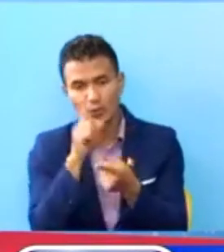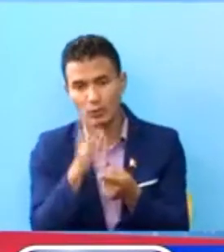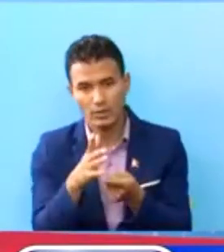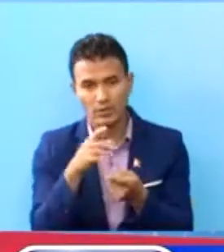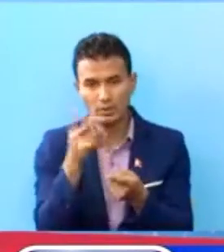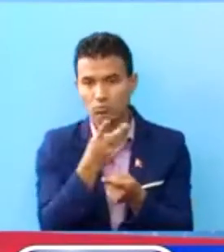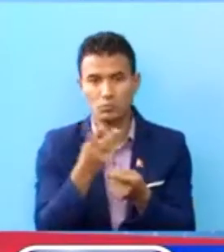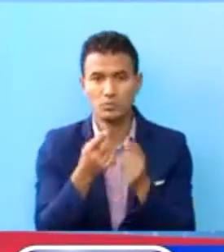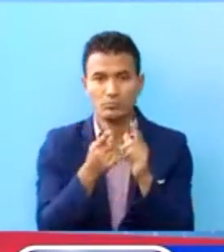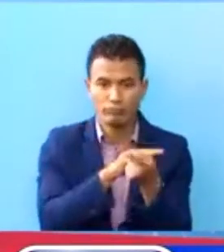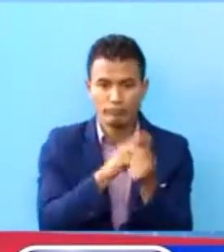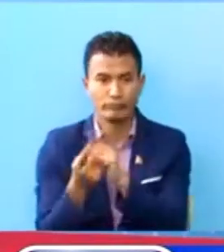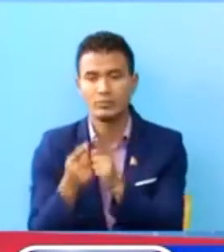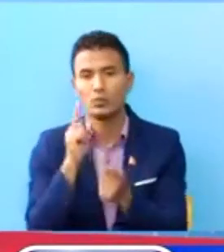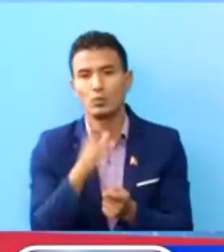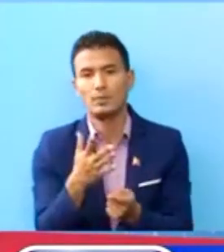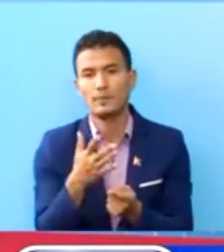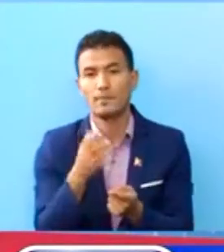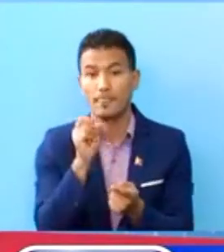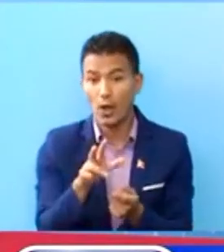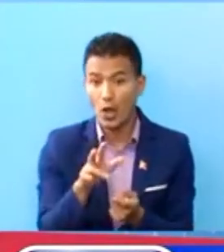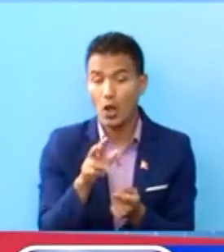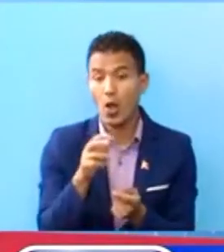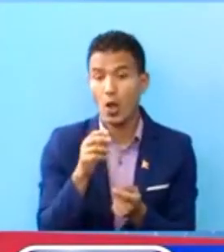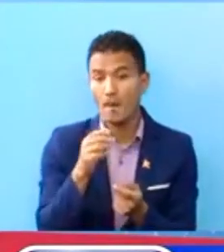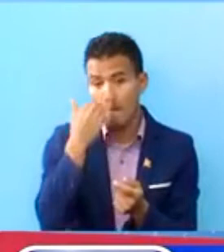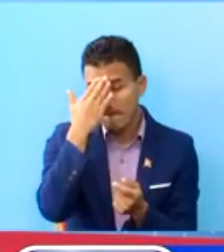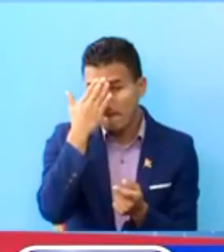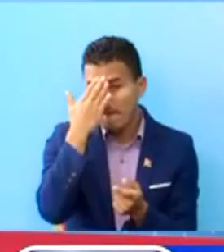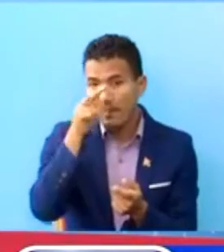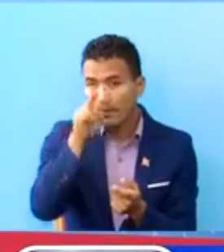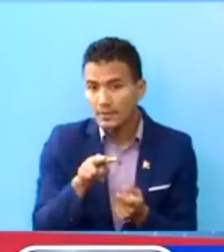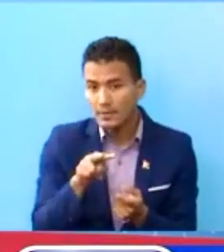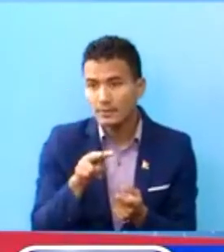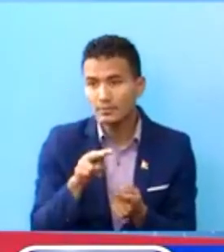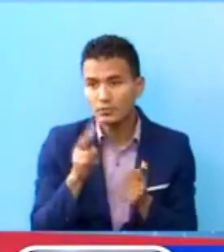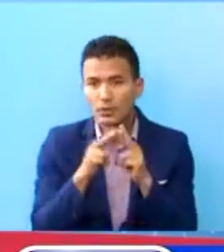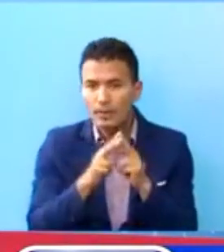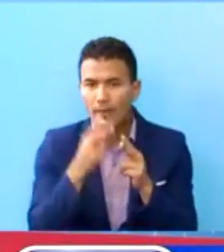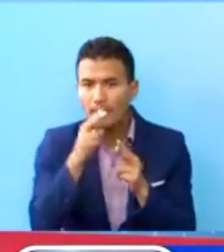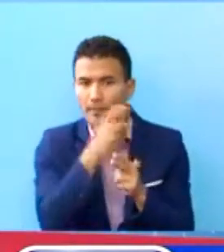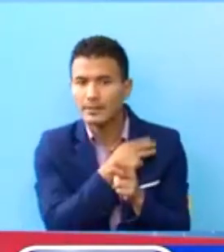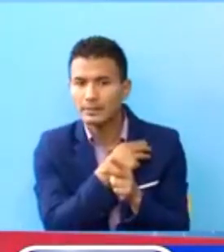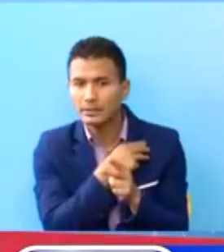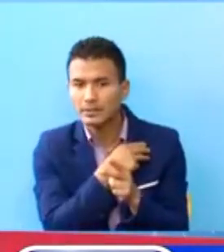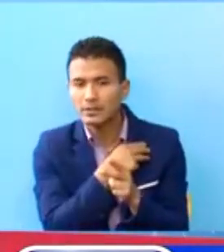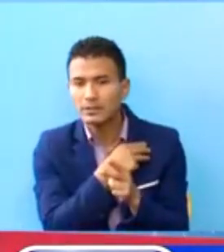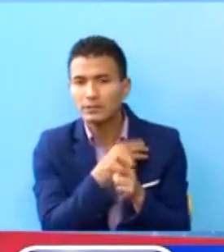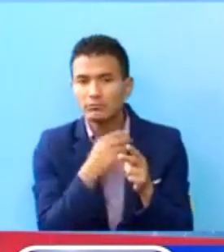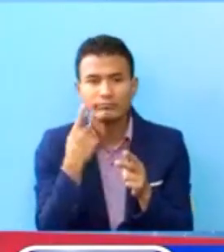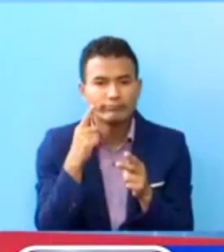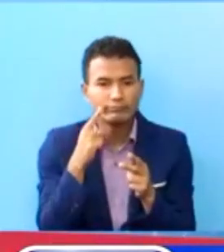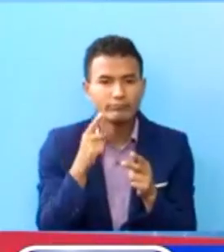रिप्लेसमेन्ट आरडिटी पनि होइन र तर अब इन्फेक्सन सम्पर्क भएका मान्छेहरूको